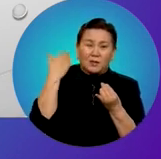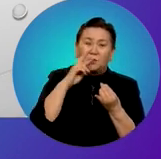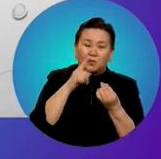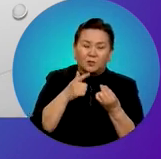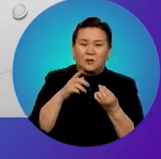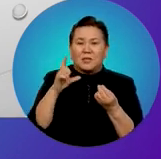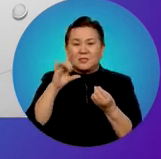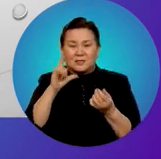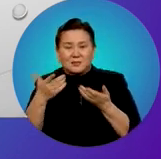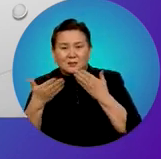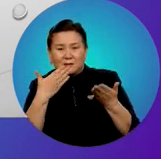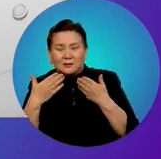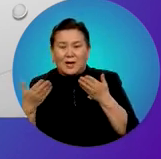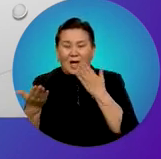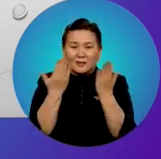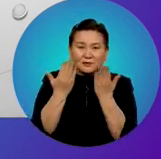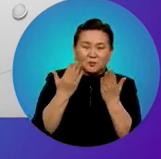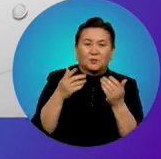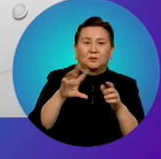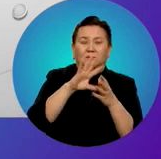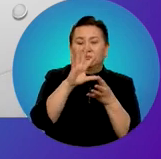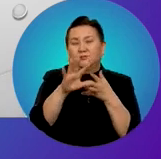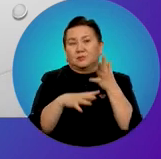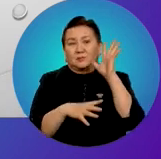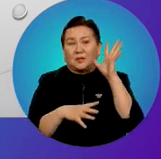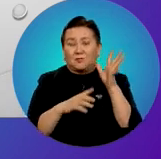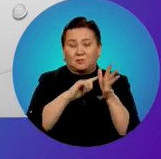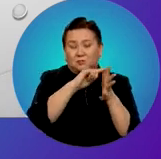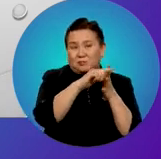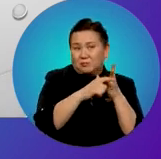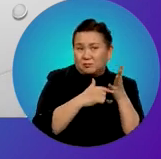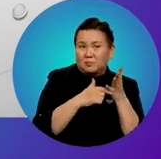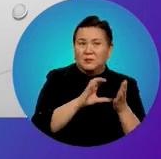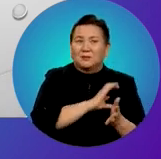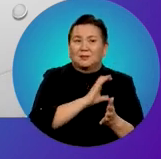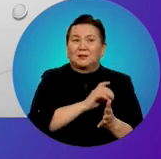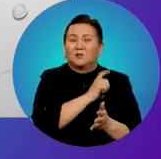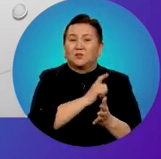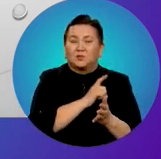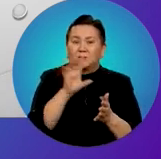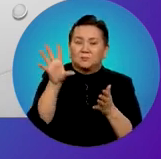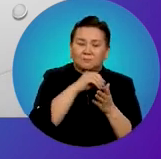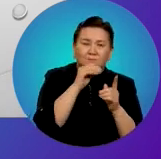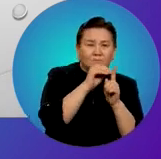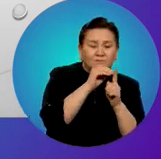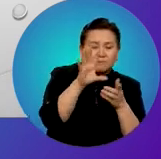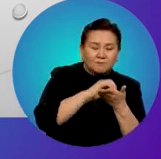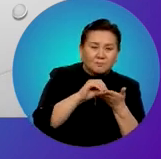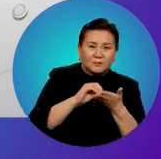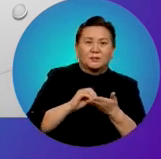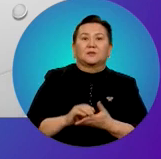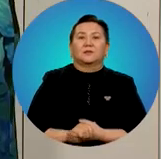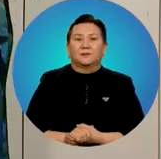зүйлэл, харшуулал, за баймж үг бүтээвэр гэсэн ийм сэтгэл хөдлөлийн арга хэрэглүүрээр ятхан итгүүлдэг юм а гэдгийг энэ хичээлээс